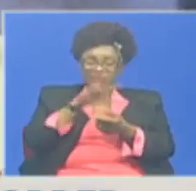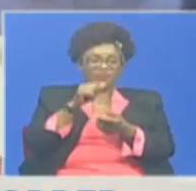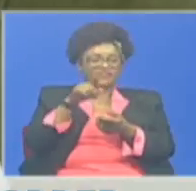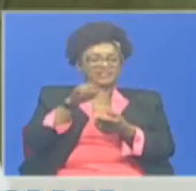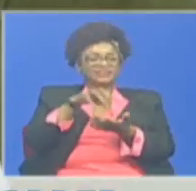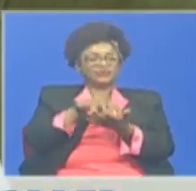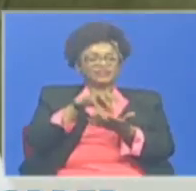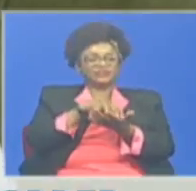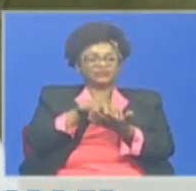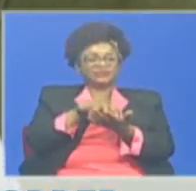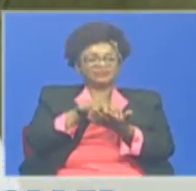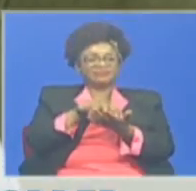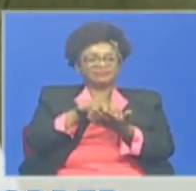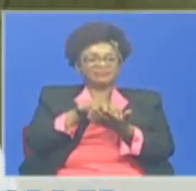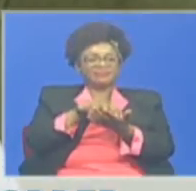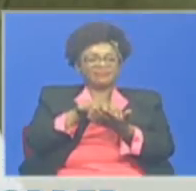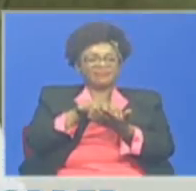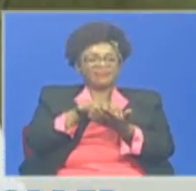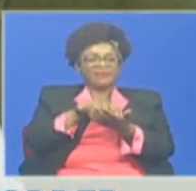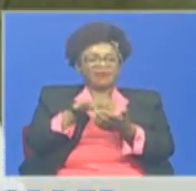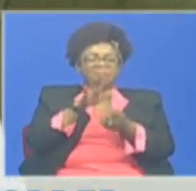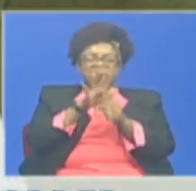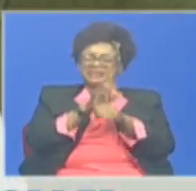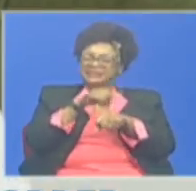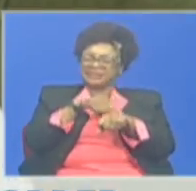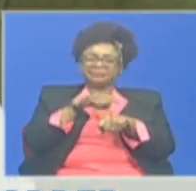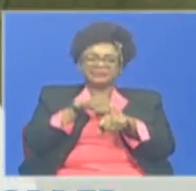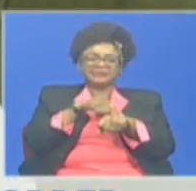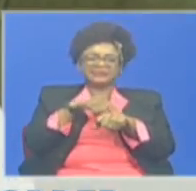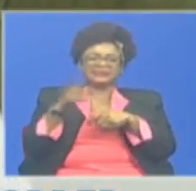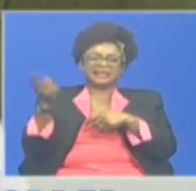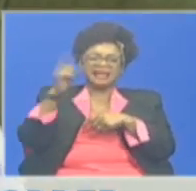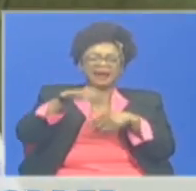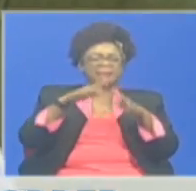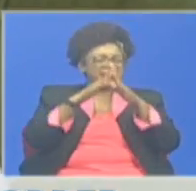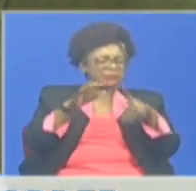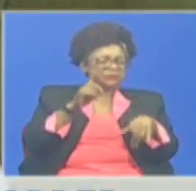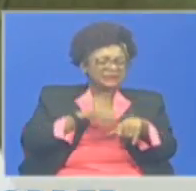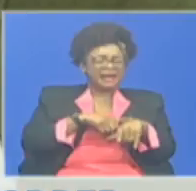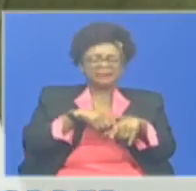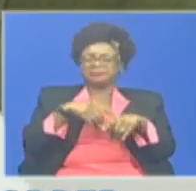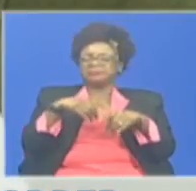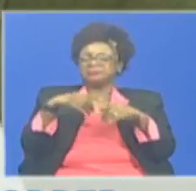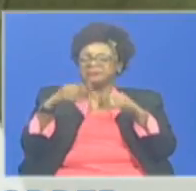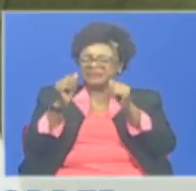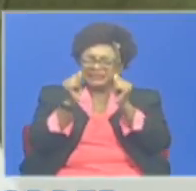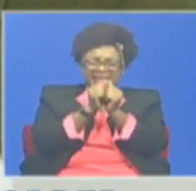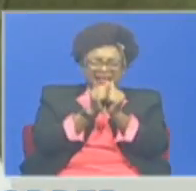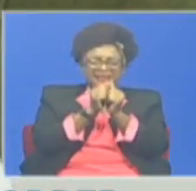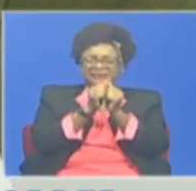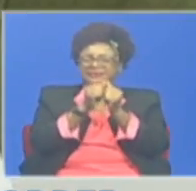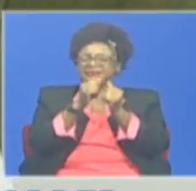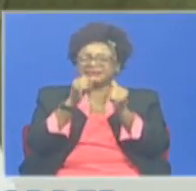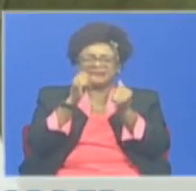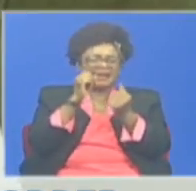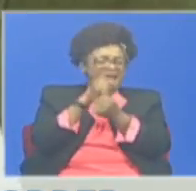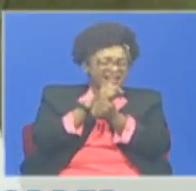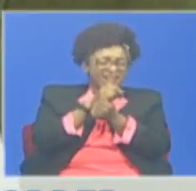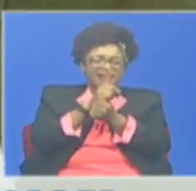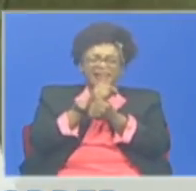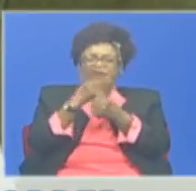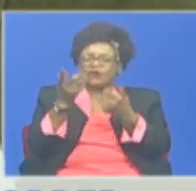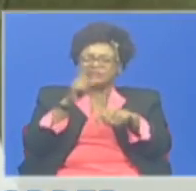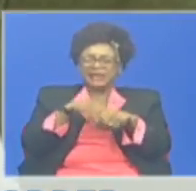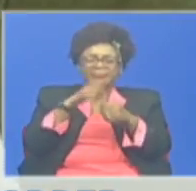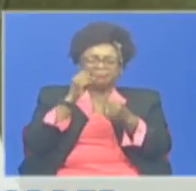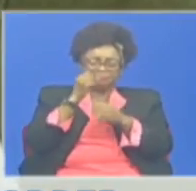situation. Mara nyingi alikuwa anaingia nyumbani saa 4, saa 5, hata saa 6. Siku hizi tuko naye